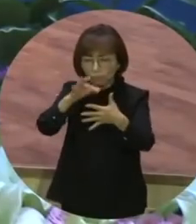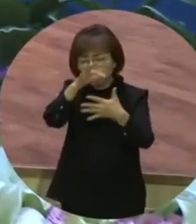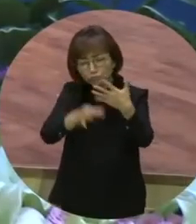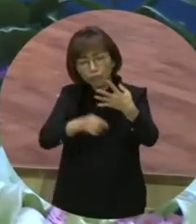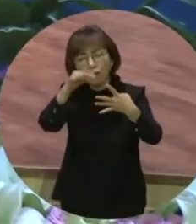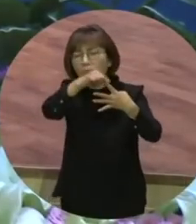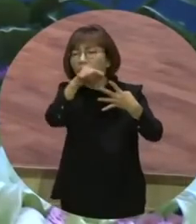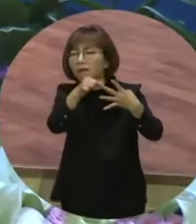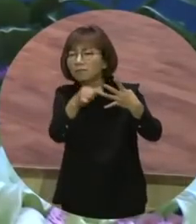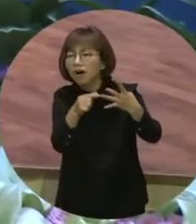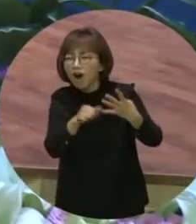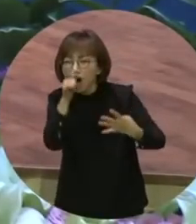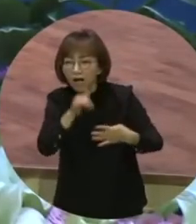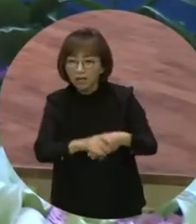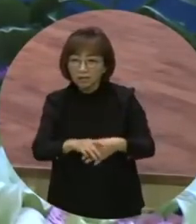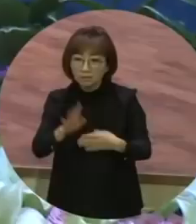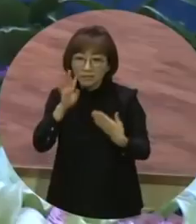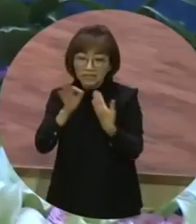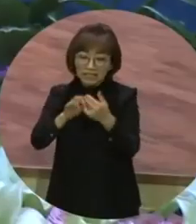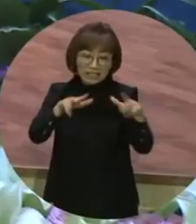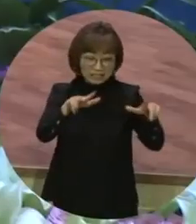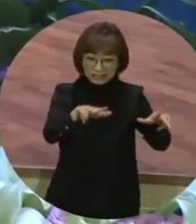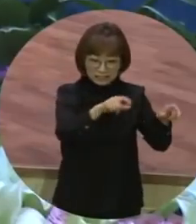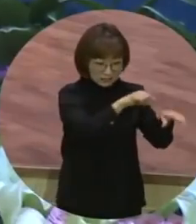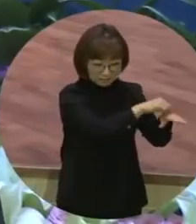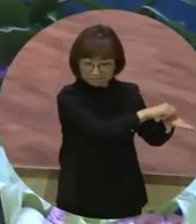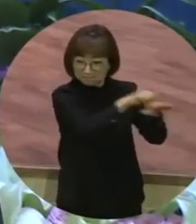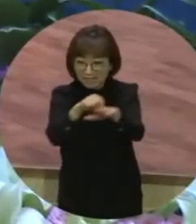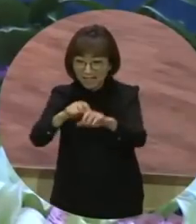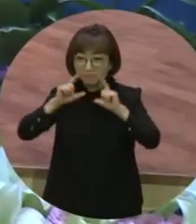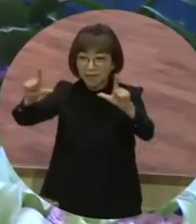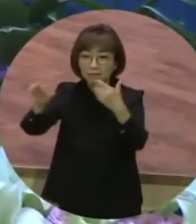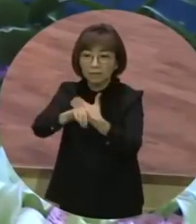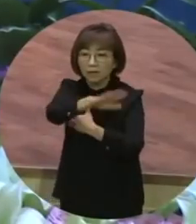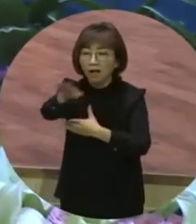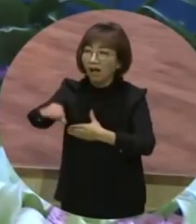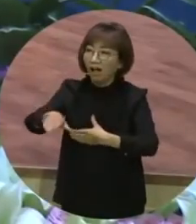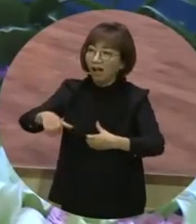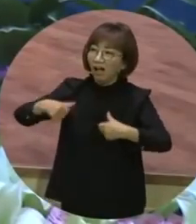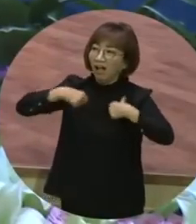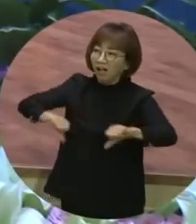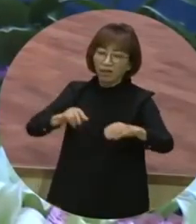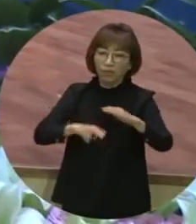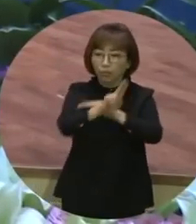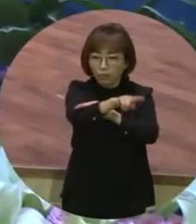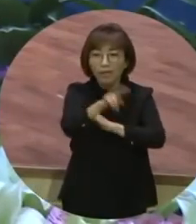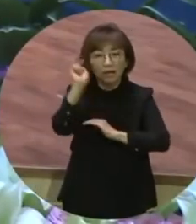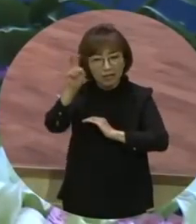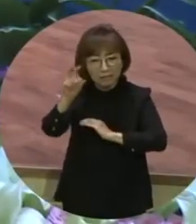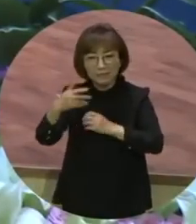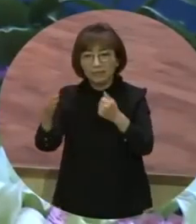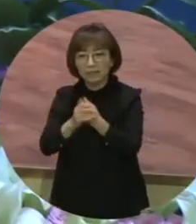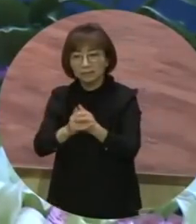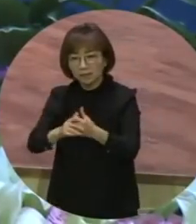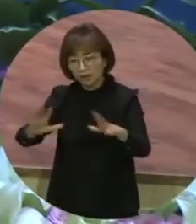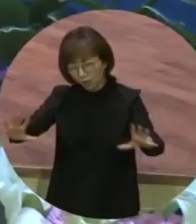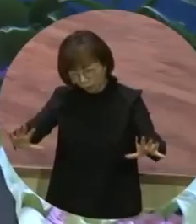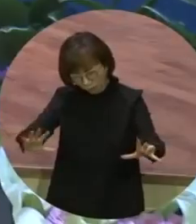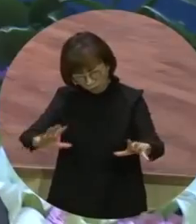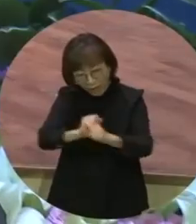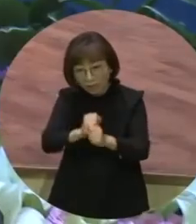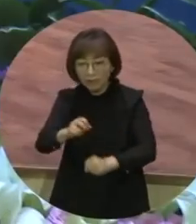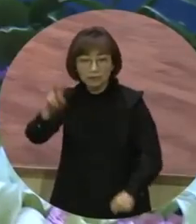그냥. 그래야 여러분 다 뻗어볼 거라. 그래서 요즘은 3일만 해라. 3일이다, 까짓